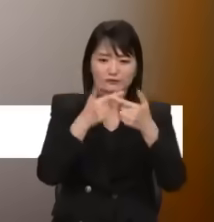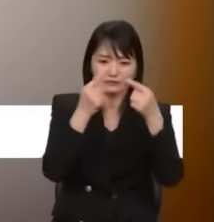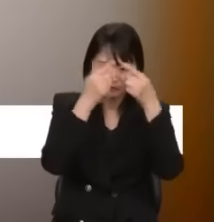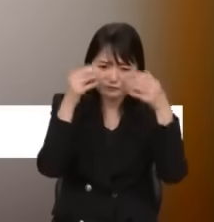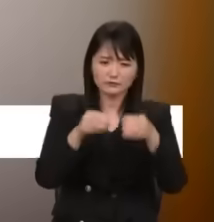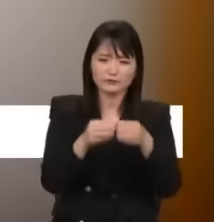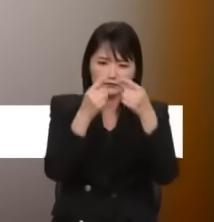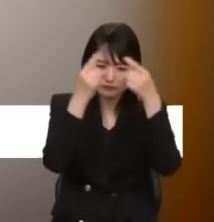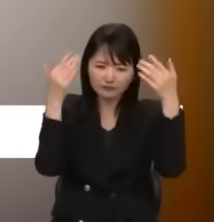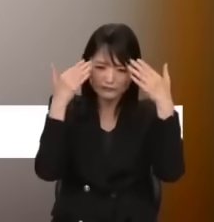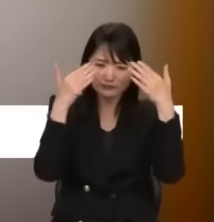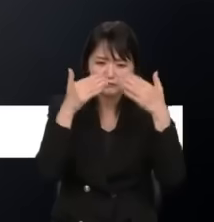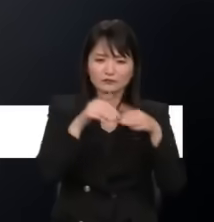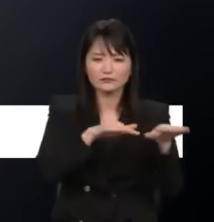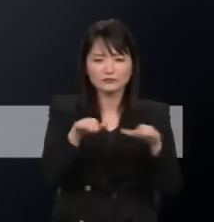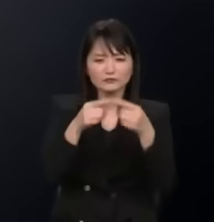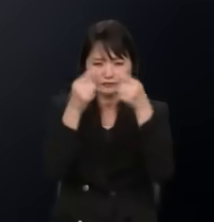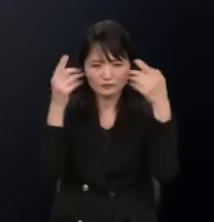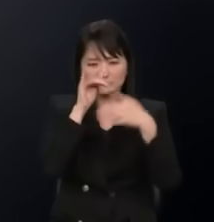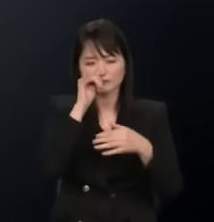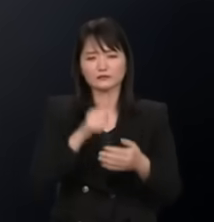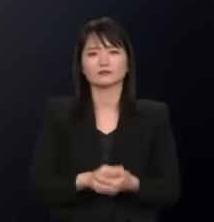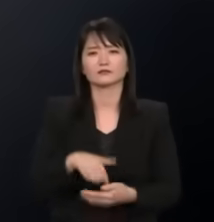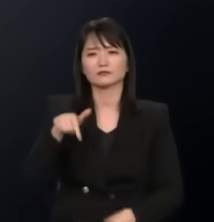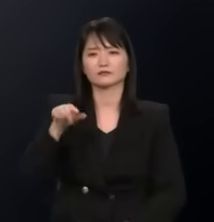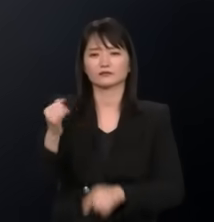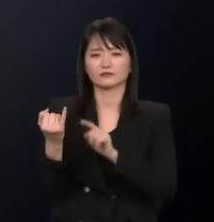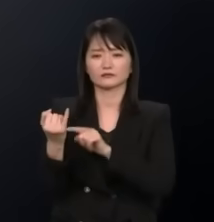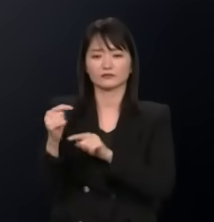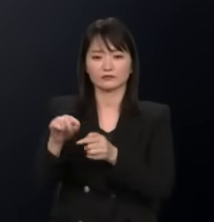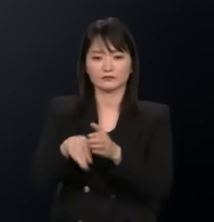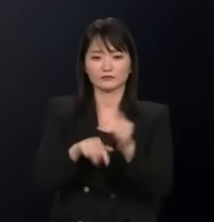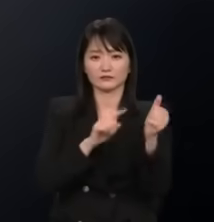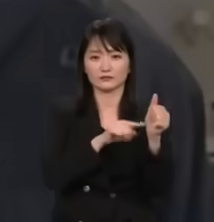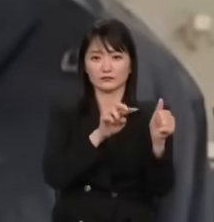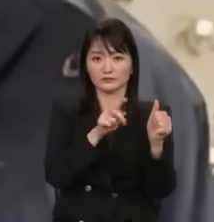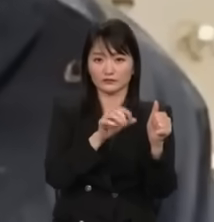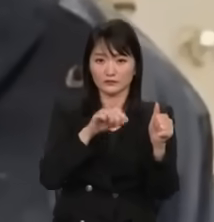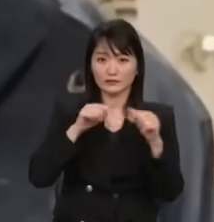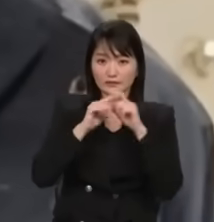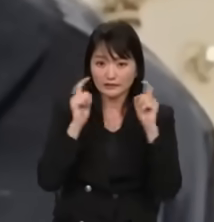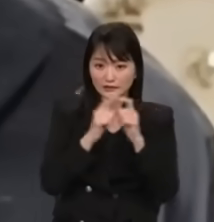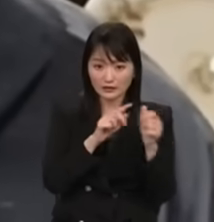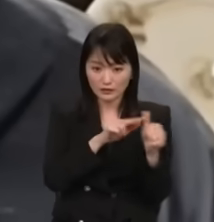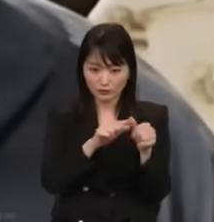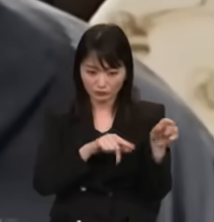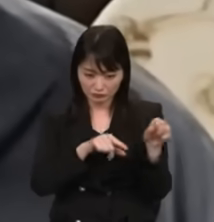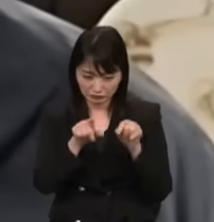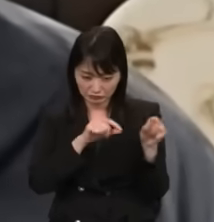있고 계명대도 있고. 강혜경 씨는 이때부터 명 씨가 개인 정보를 모을 수